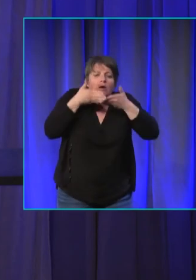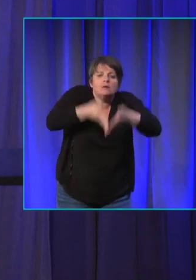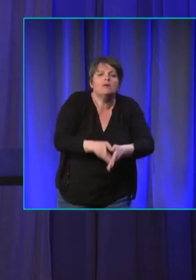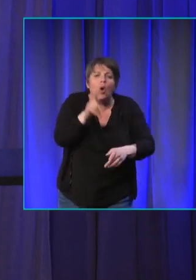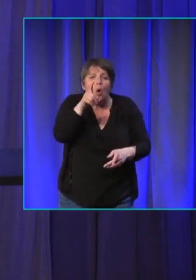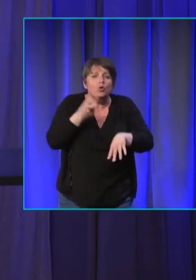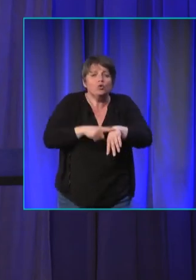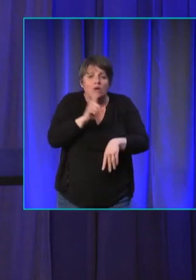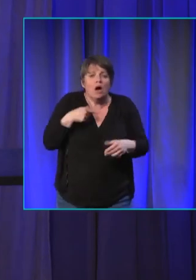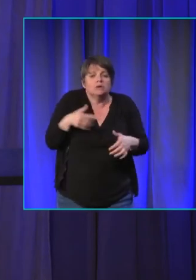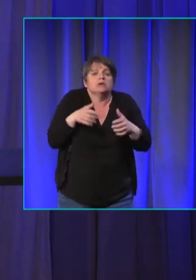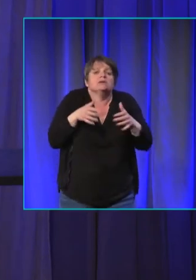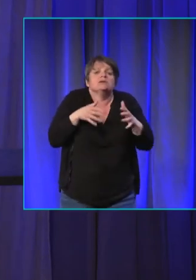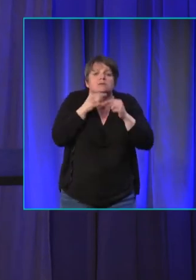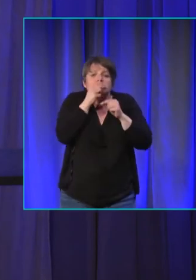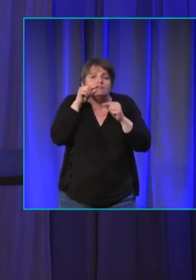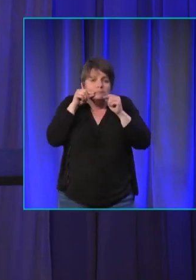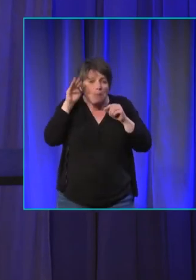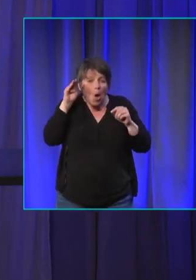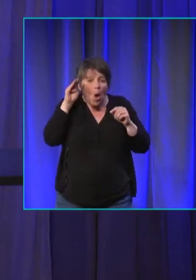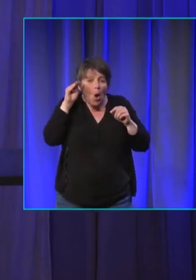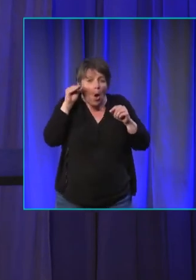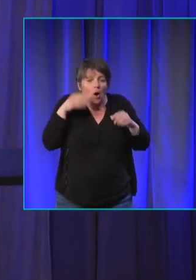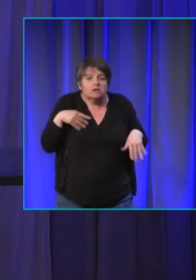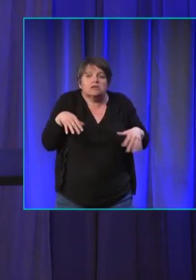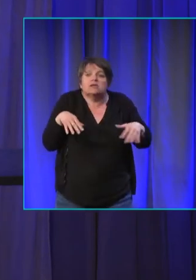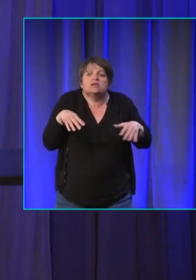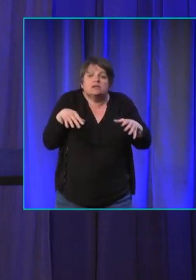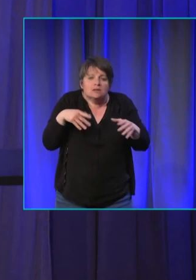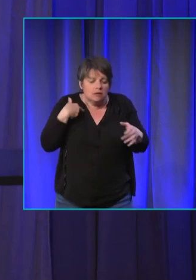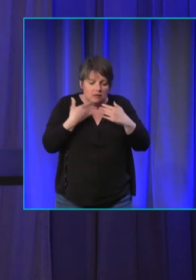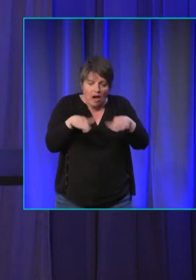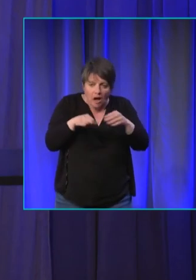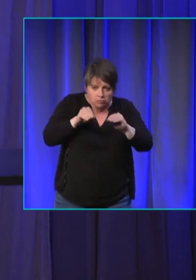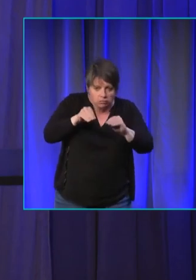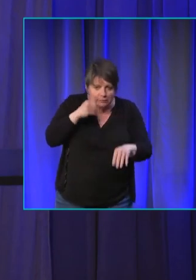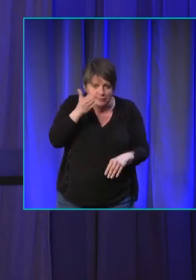grelottent. Ils ont froid. Ils ont les lèvres bleues. Et c'est impossible de leur apprendre à nager dans ces conditions.